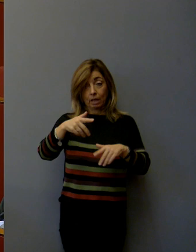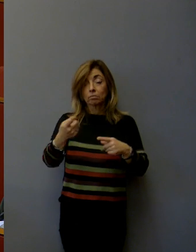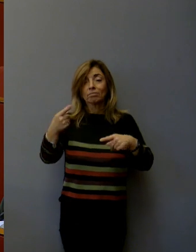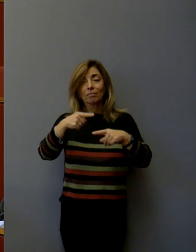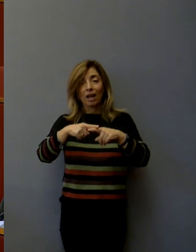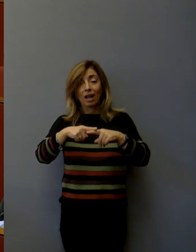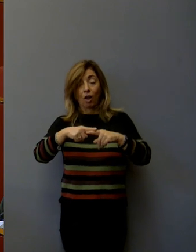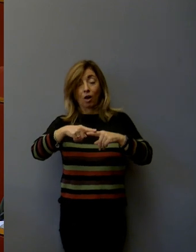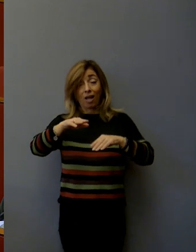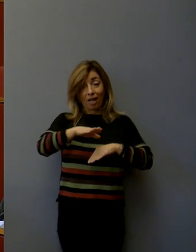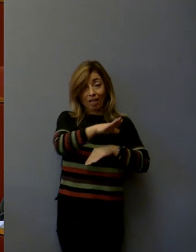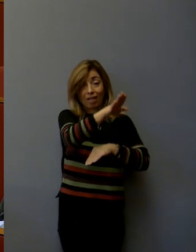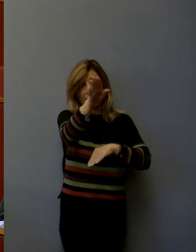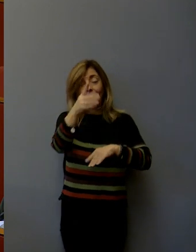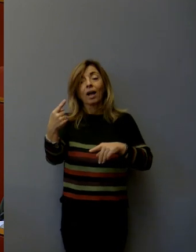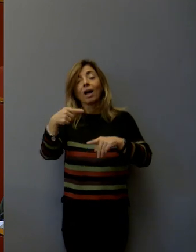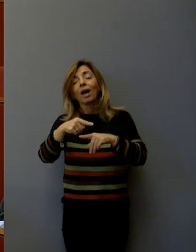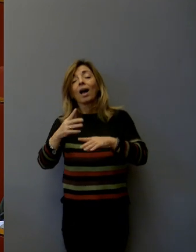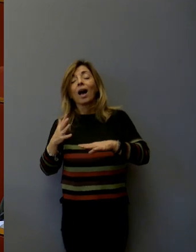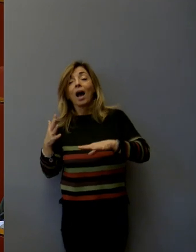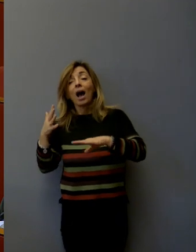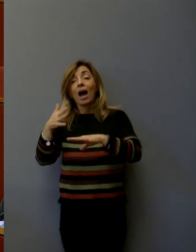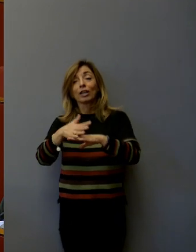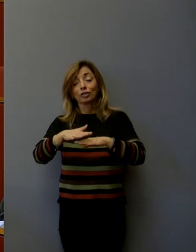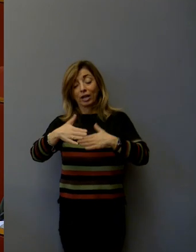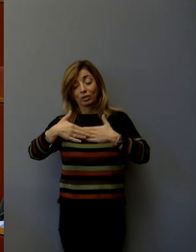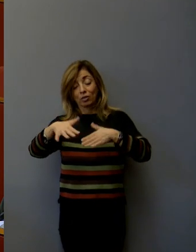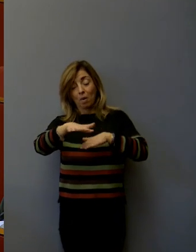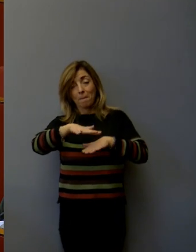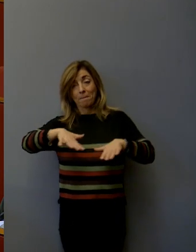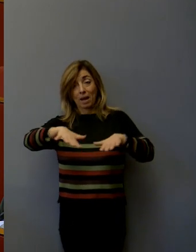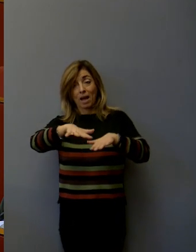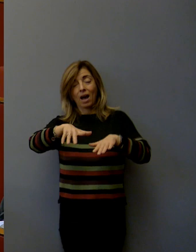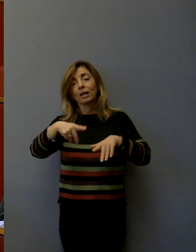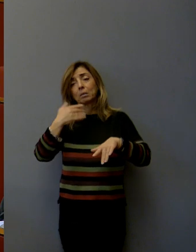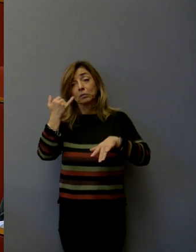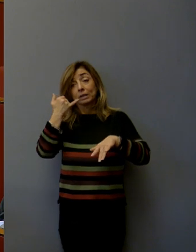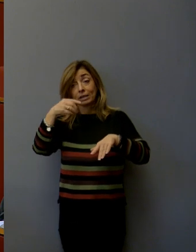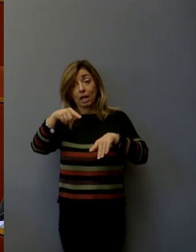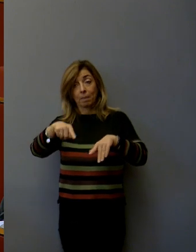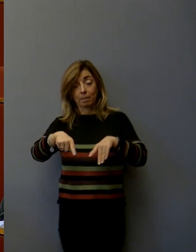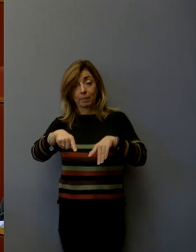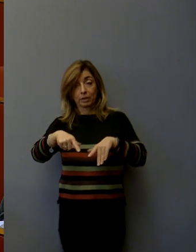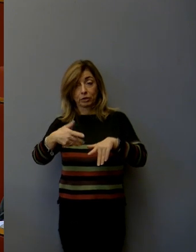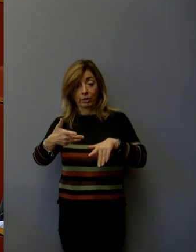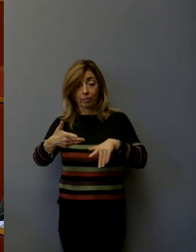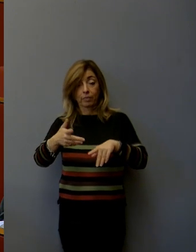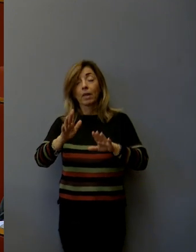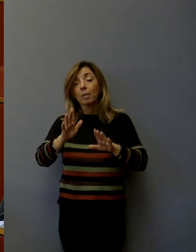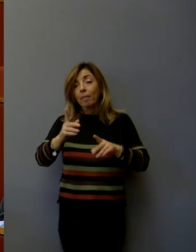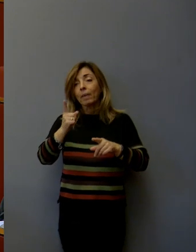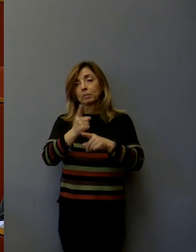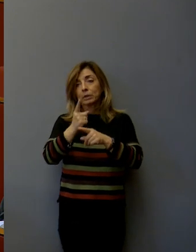tomare sarebbe semplice lo dico così da non architetto ma andrebbe semplicemente programmato e